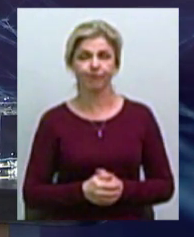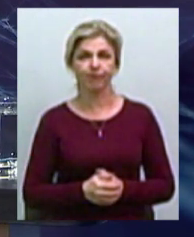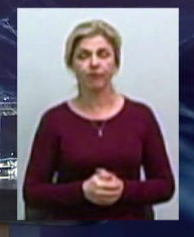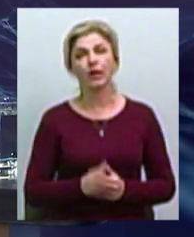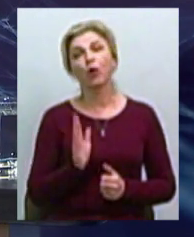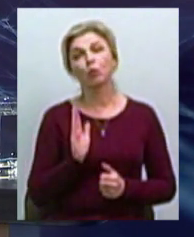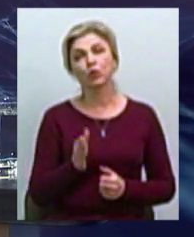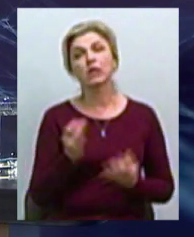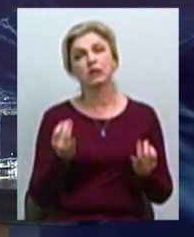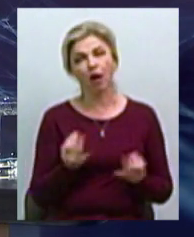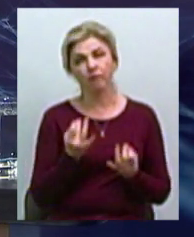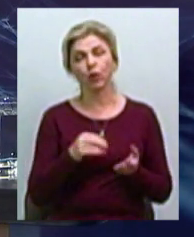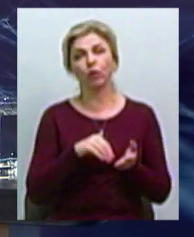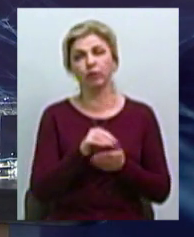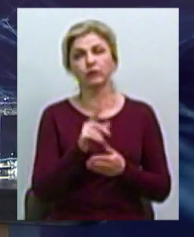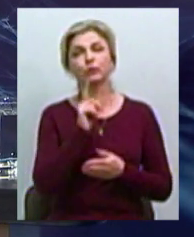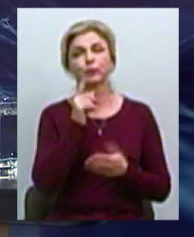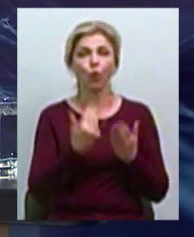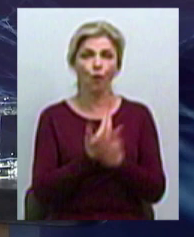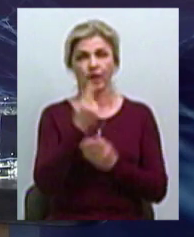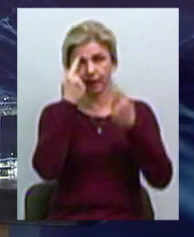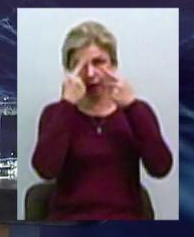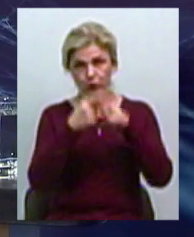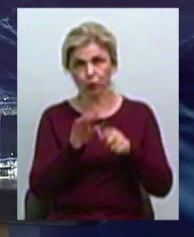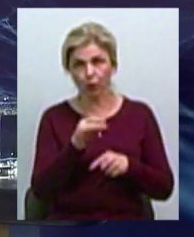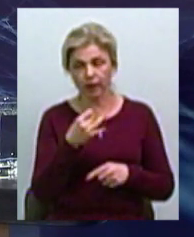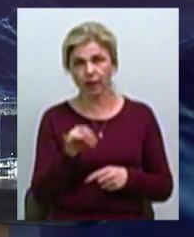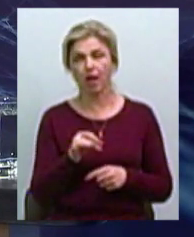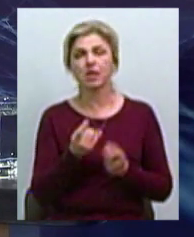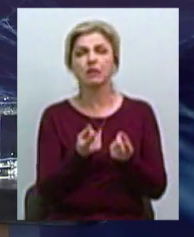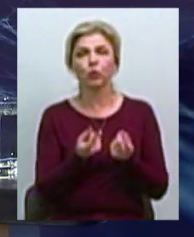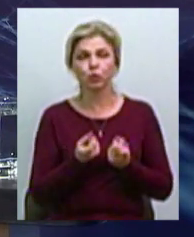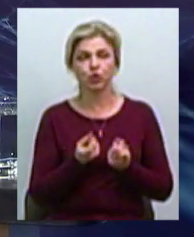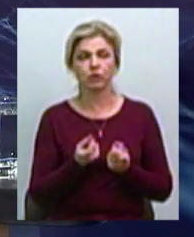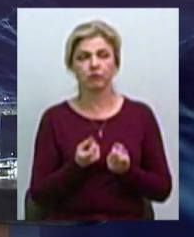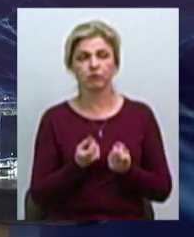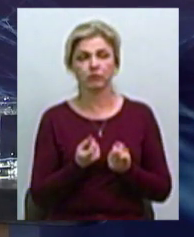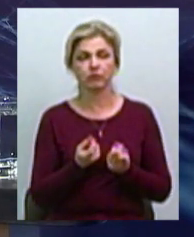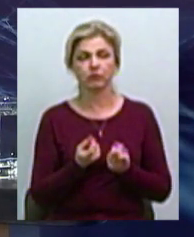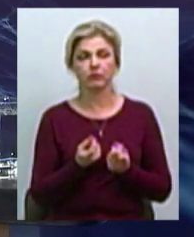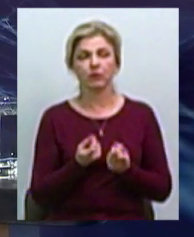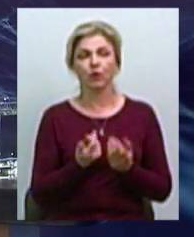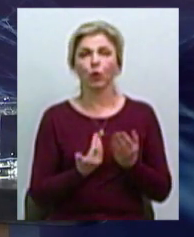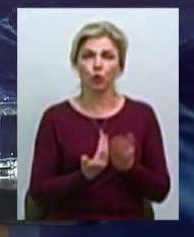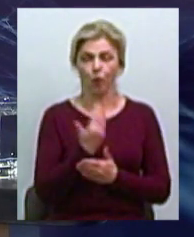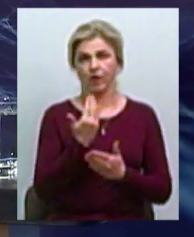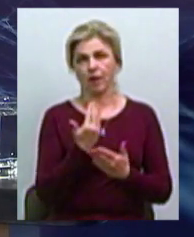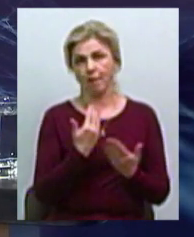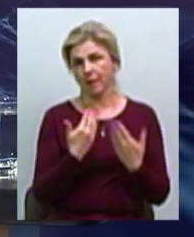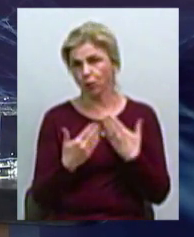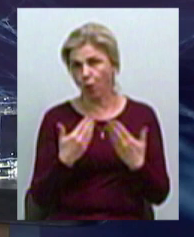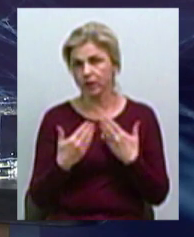буде зацікавленість у купівлі нових технологій, у залученні наукових підходів, тому що сьогодні є